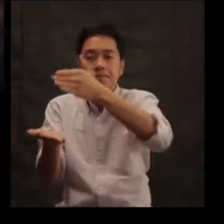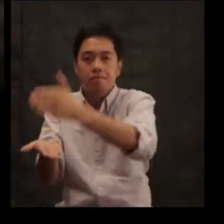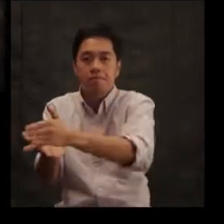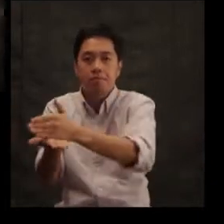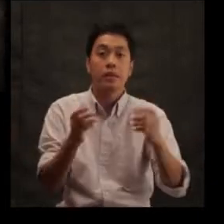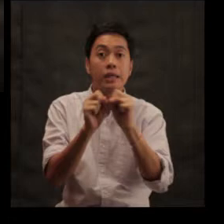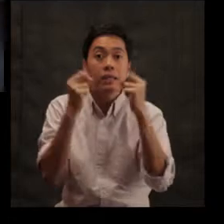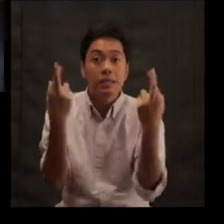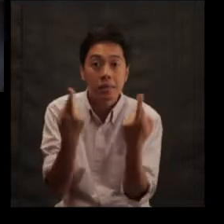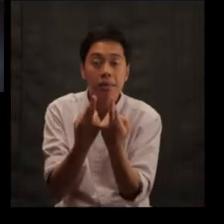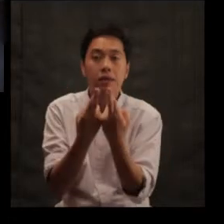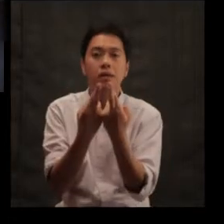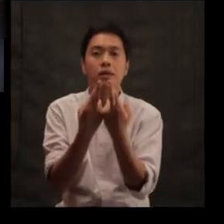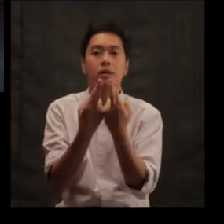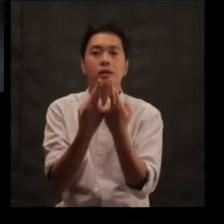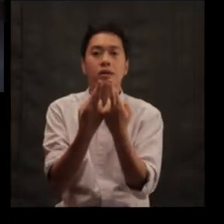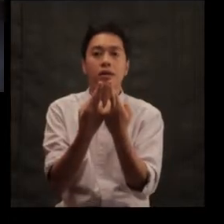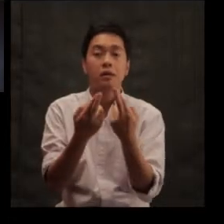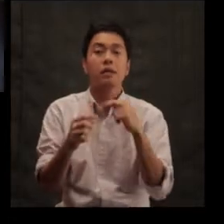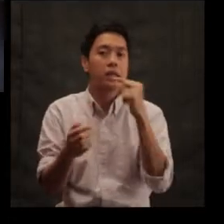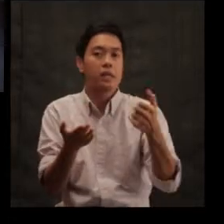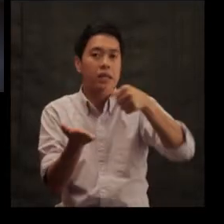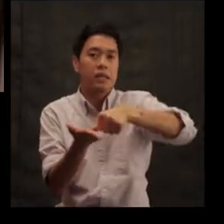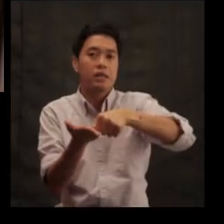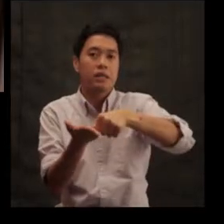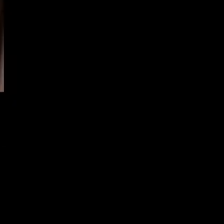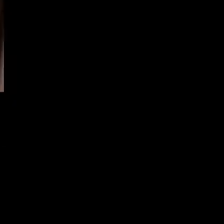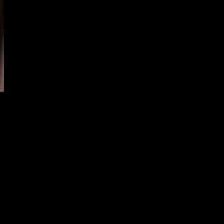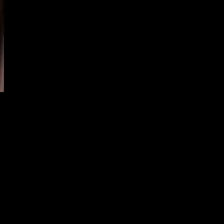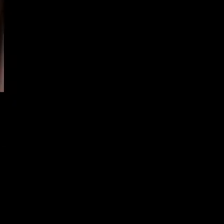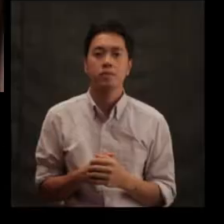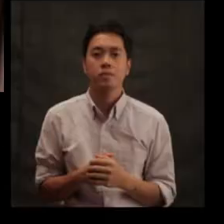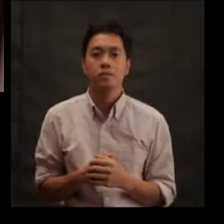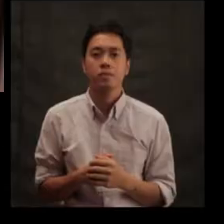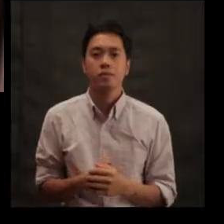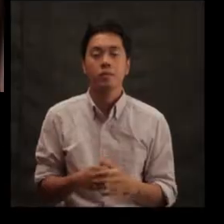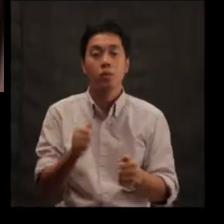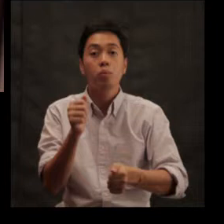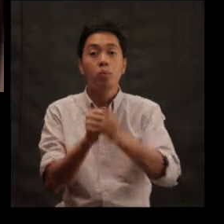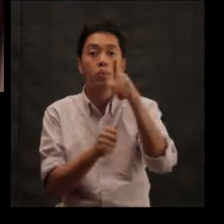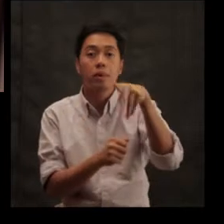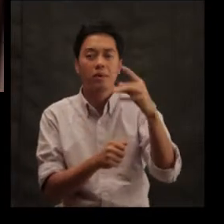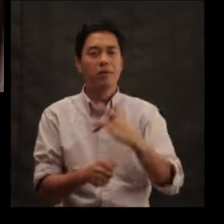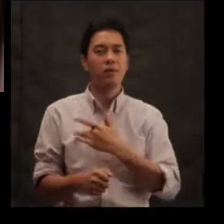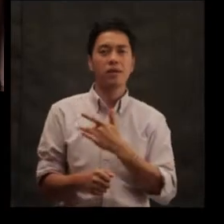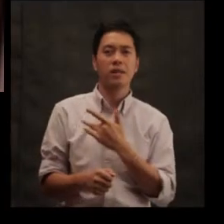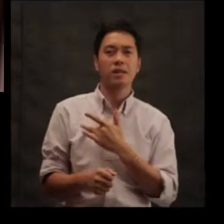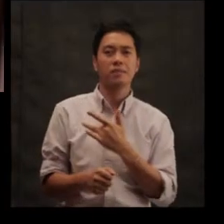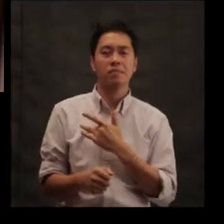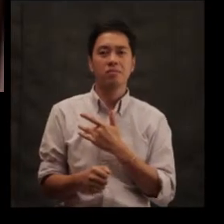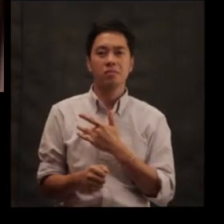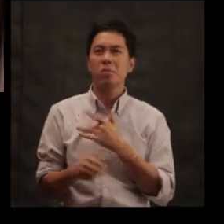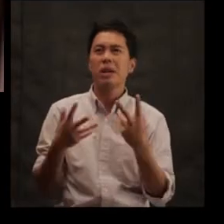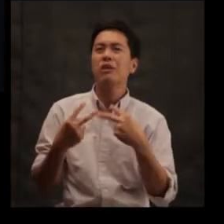pumili kang pupunta. Habang nagsiseminar kayo, nagre-register na iba. Ano ba ang saloobin ng marami sa mga PWD? Para